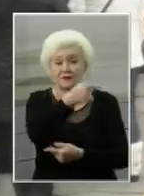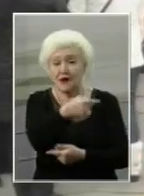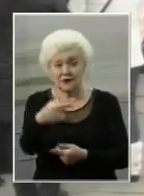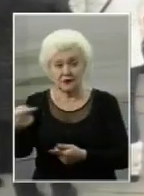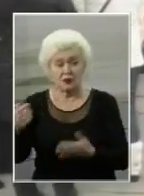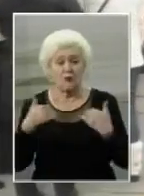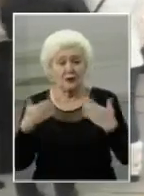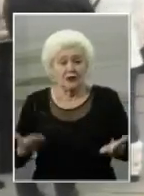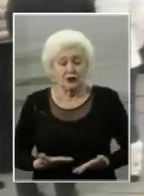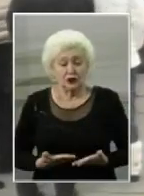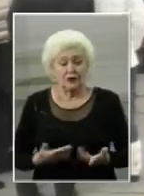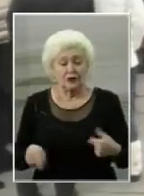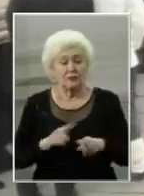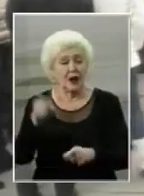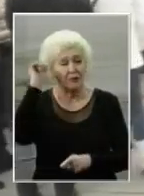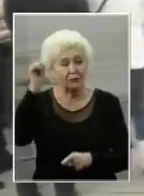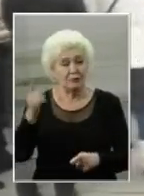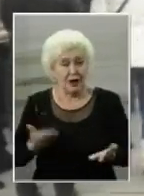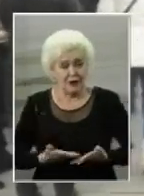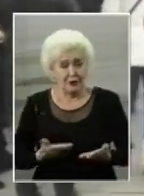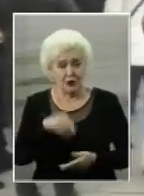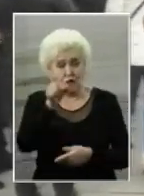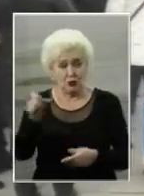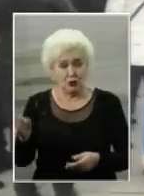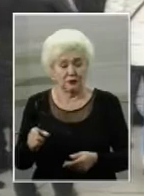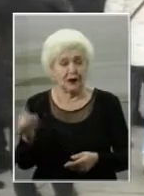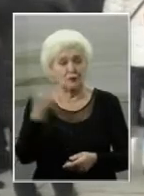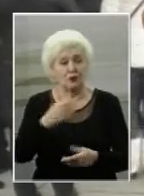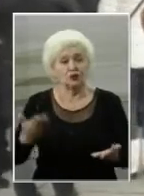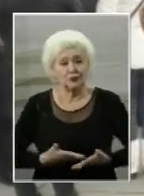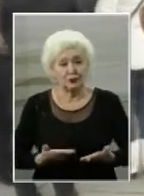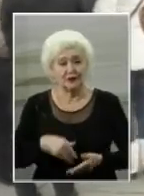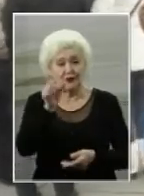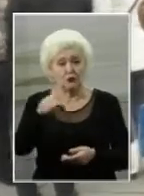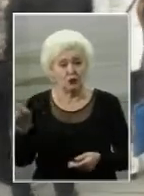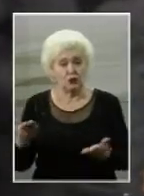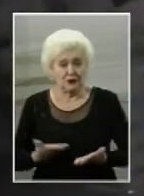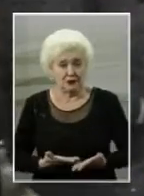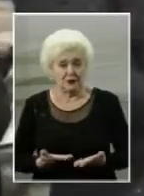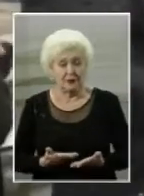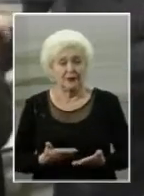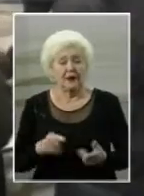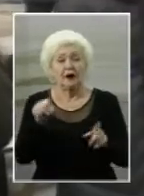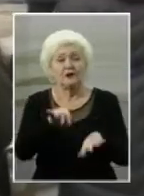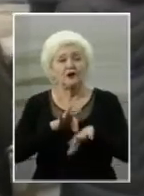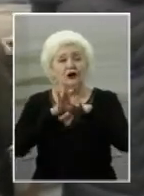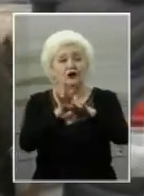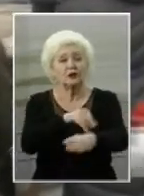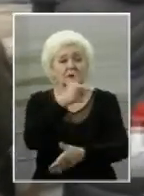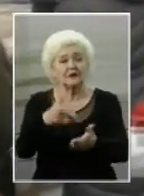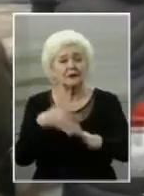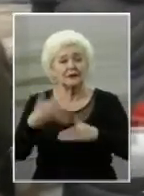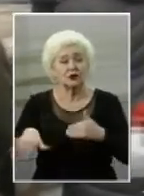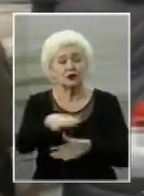Ми живемо як перші люди, як першопобутові люди живемо. Він довів місто